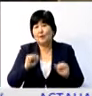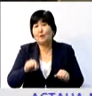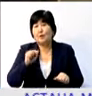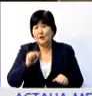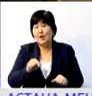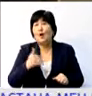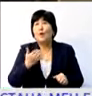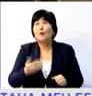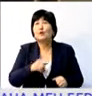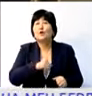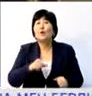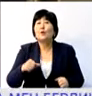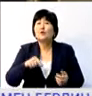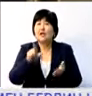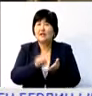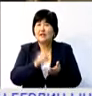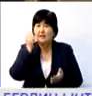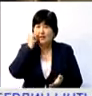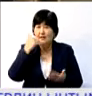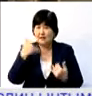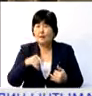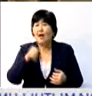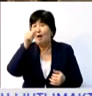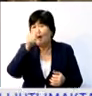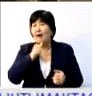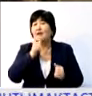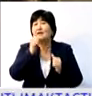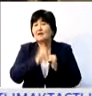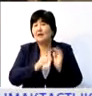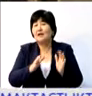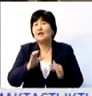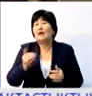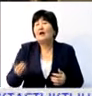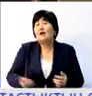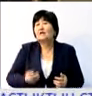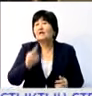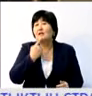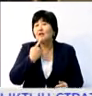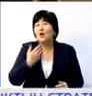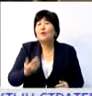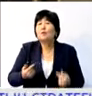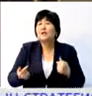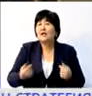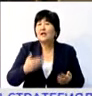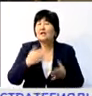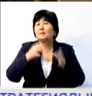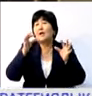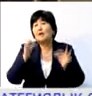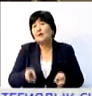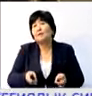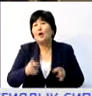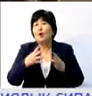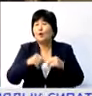Осы өздері зейнетке болса да ай сайын әлеуметтік тұрмысы төмен, өмірдің қиын жағдайына тап болған